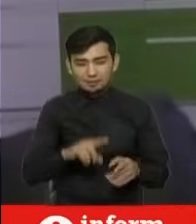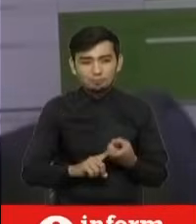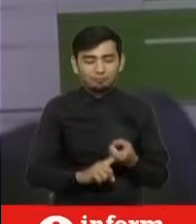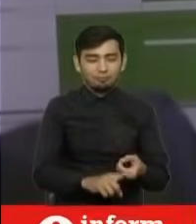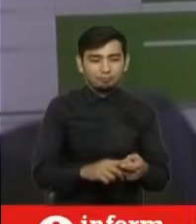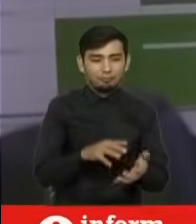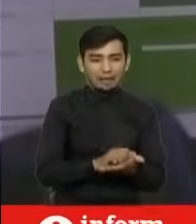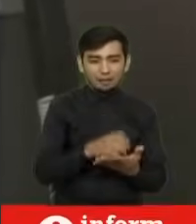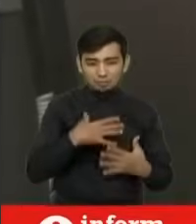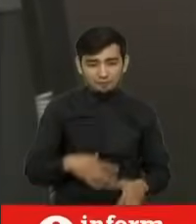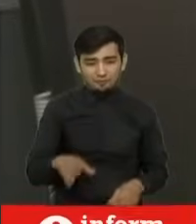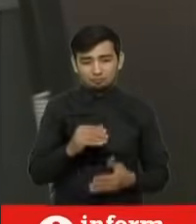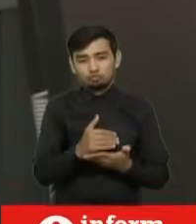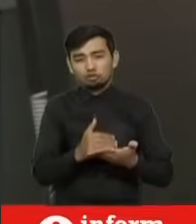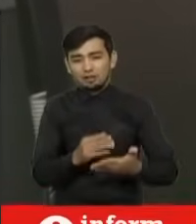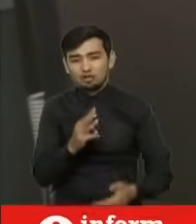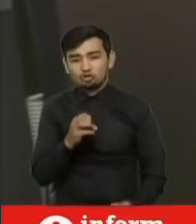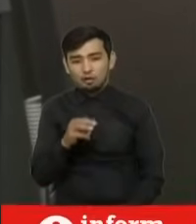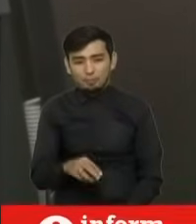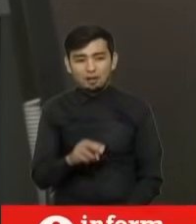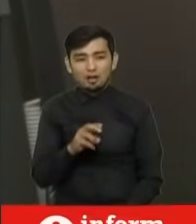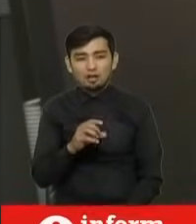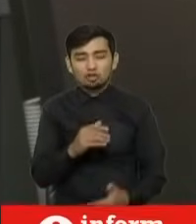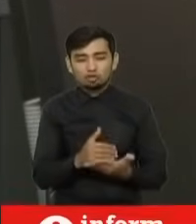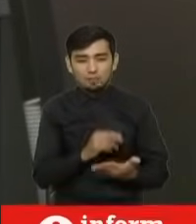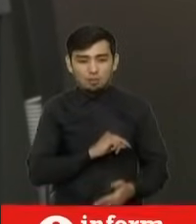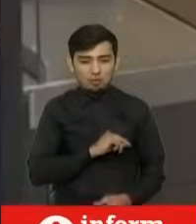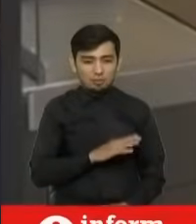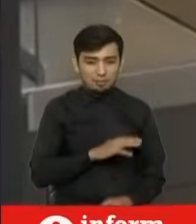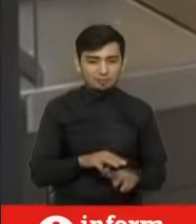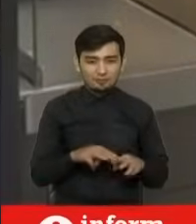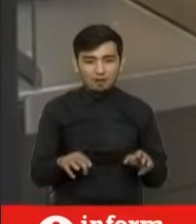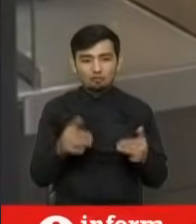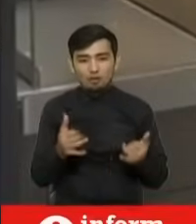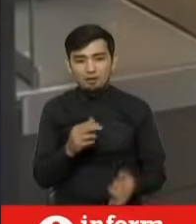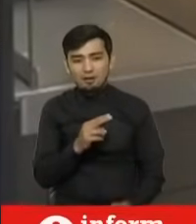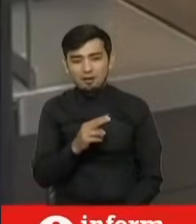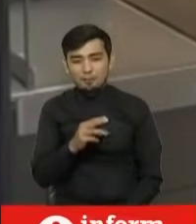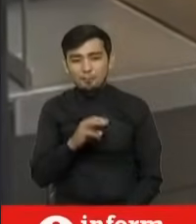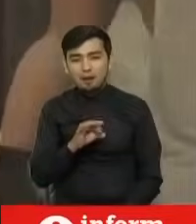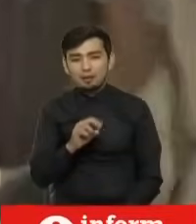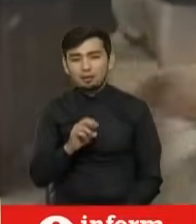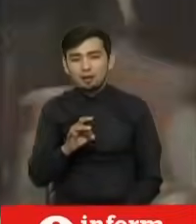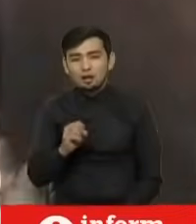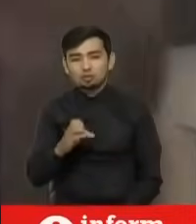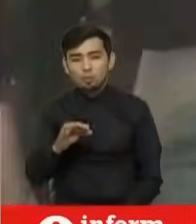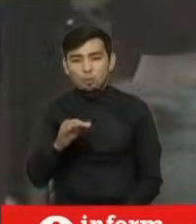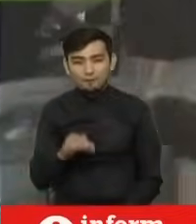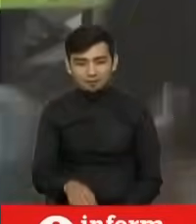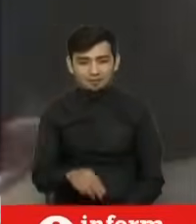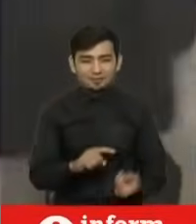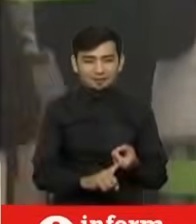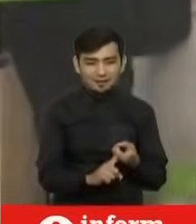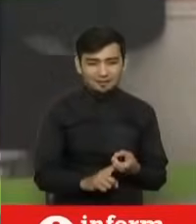системы работали в штатном режиме сообщили в Министерстве цифрового развития сегодня отказ систем Microsoft парализовал работу связи